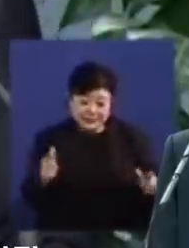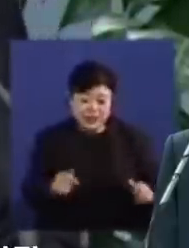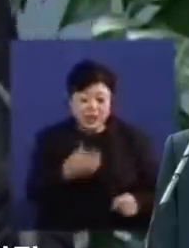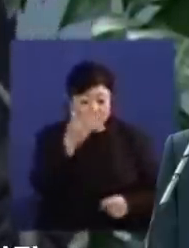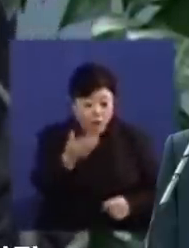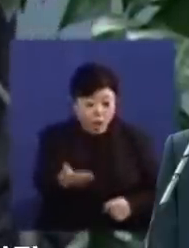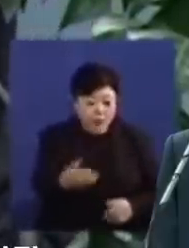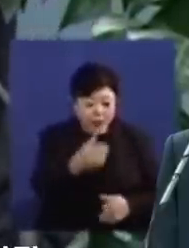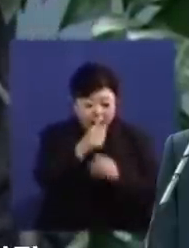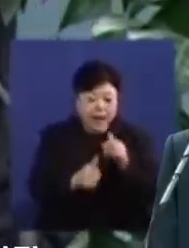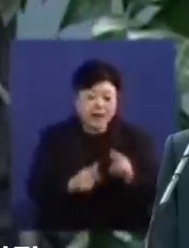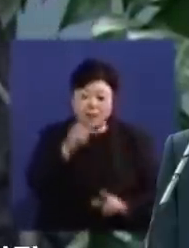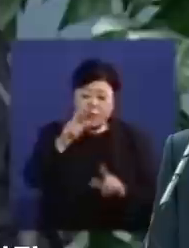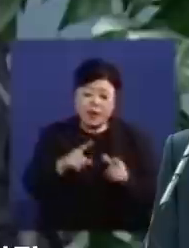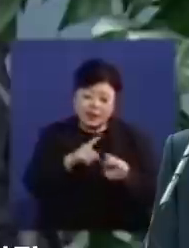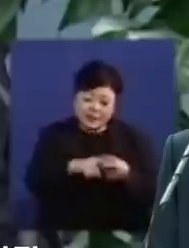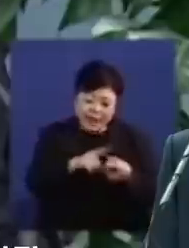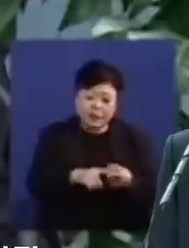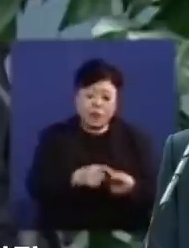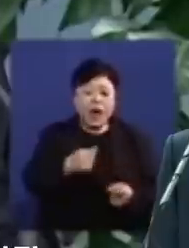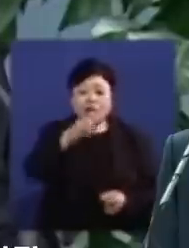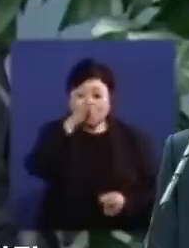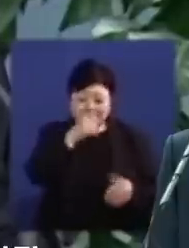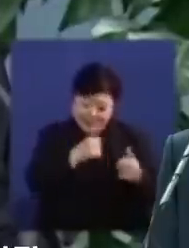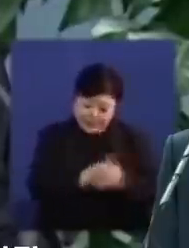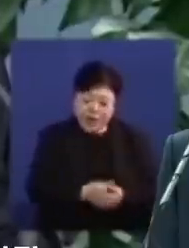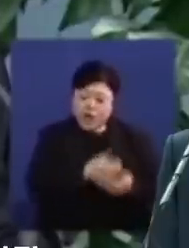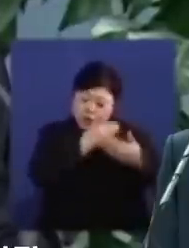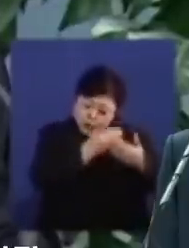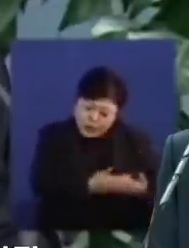여러분은 하나님의 형상과 모양을 갖고 있는 것입니다.